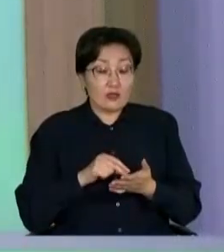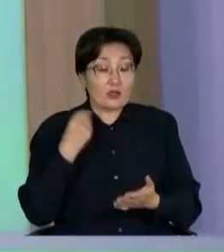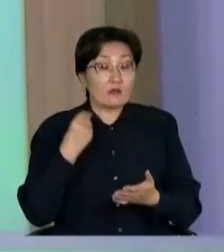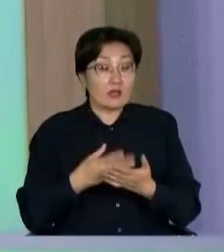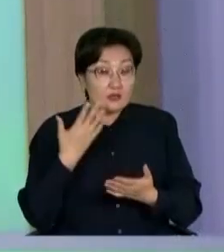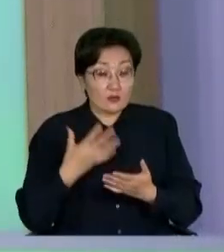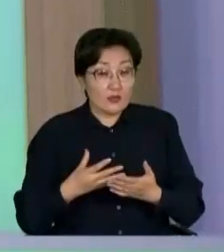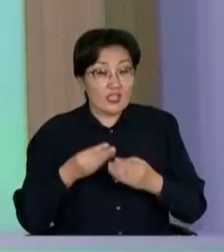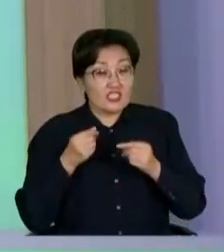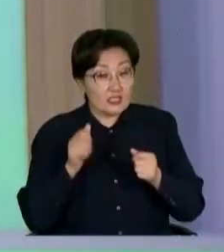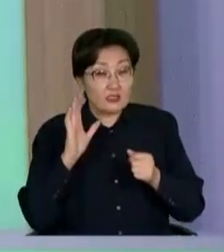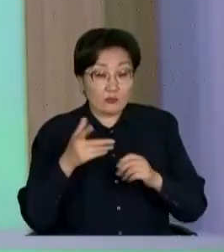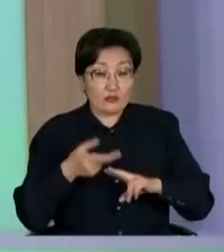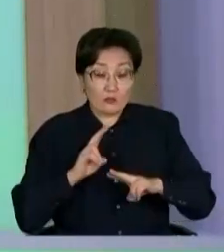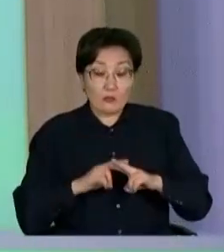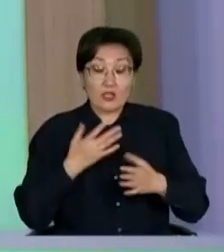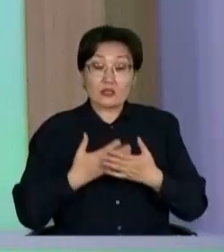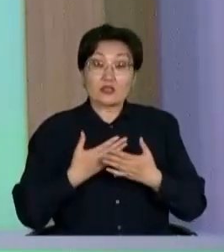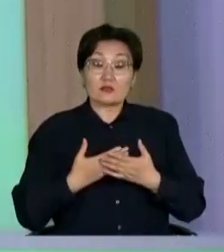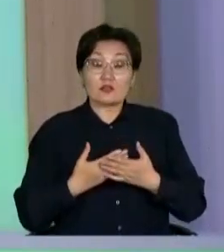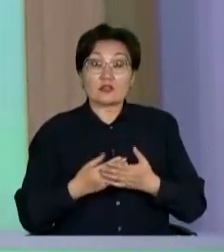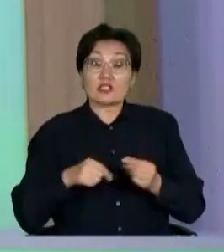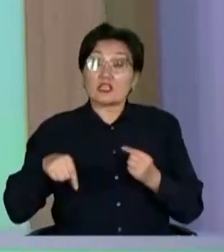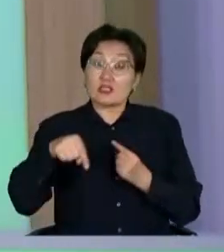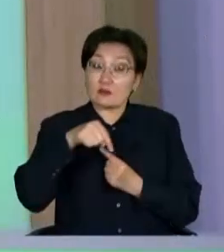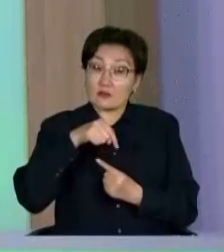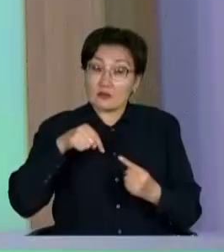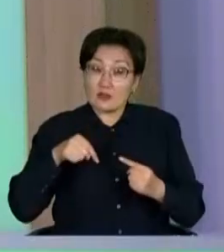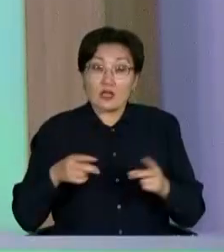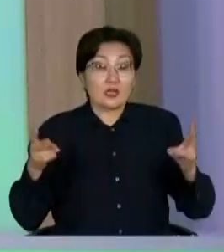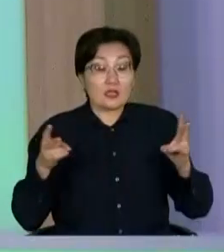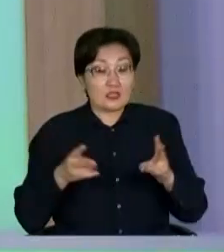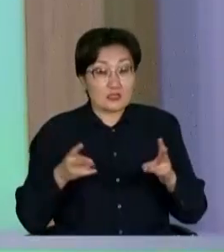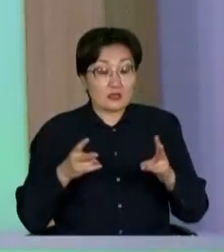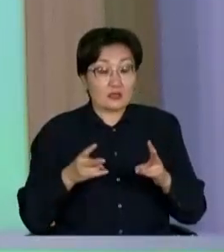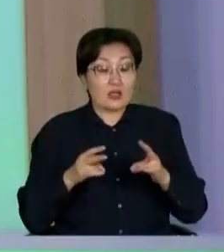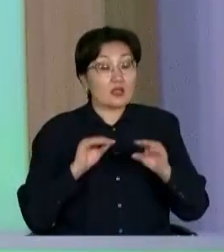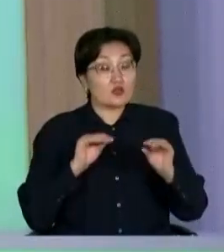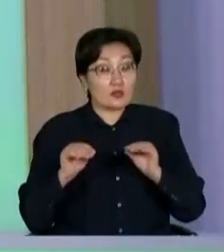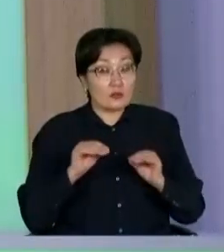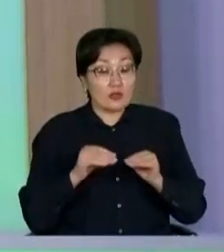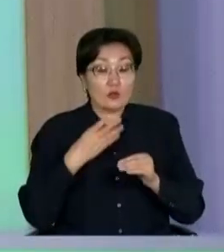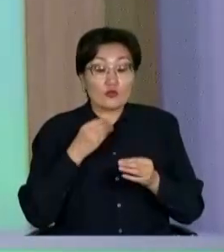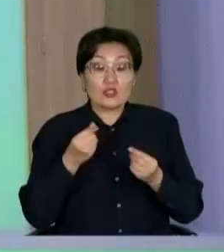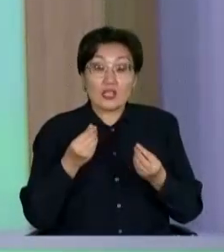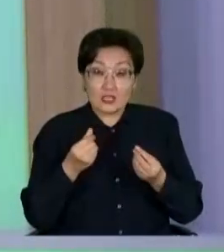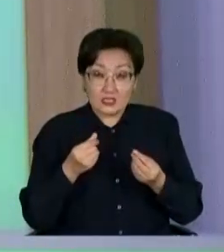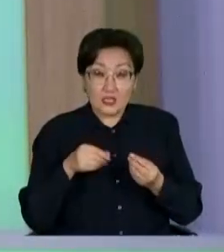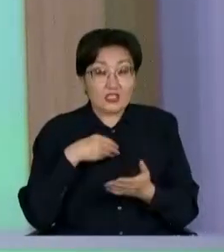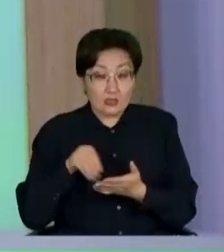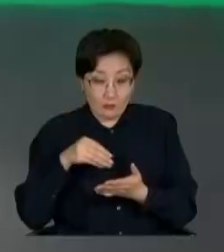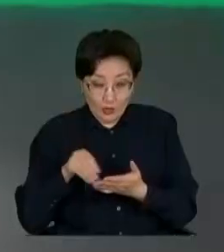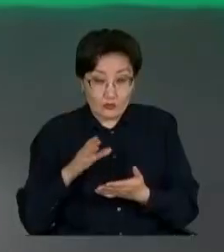өсуіне әсер ете ме? Өйткені, мысалы, жаңағы кәсіпкерлер қажетті құрылғыларды өз қаражатына сатып алады ғой. Дұрыс